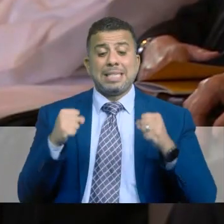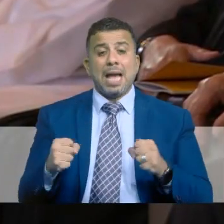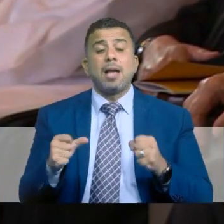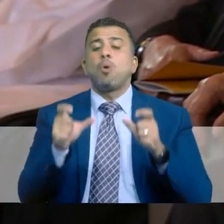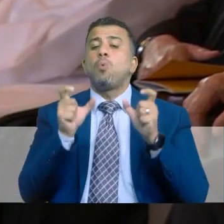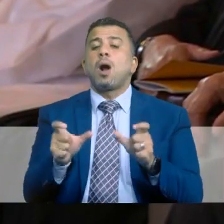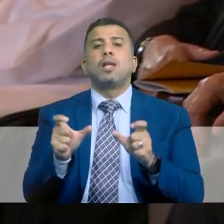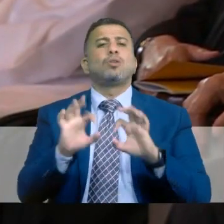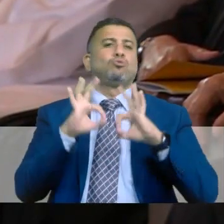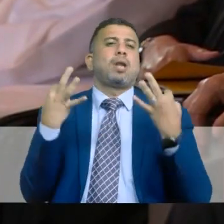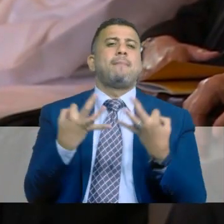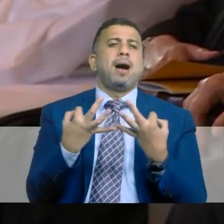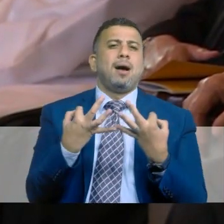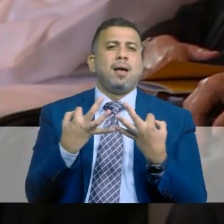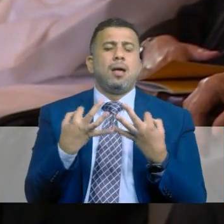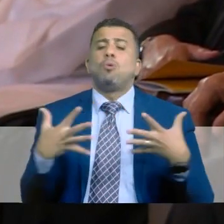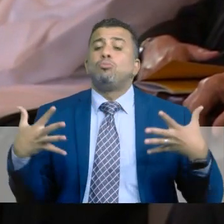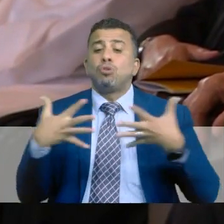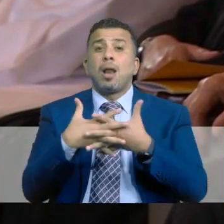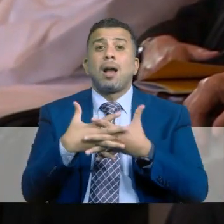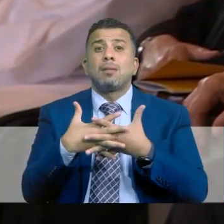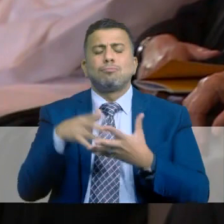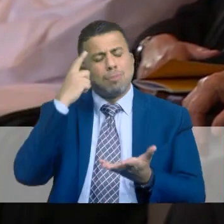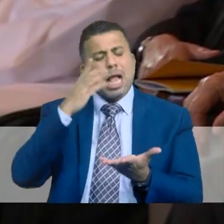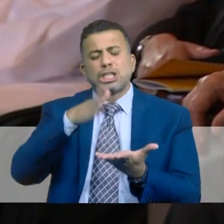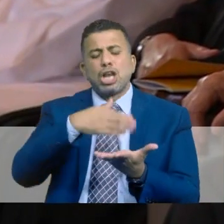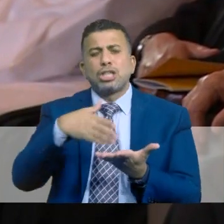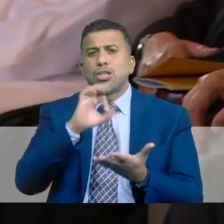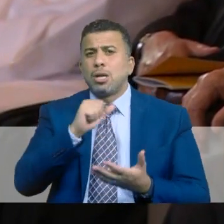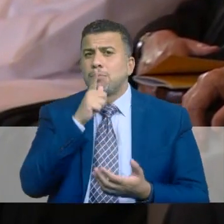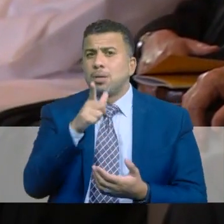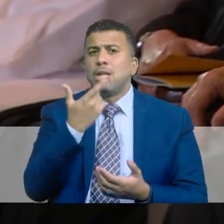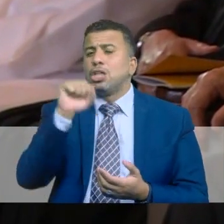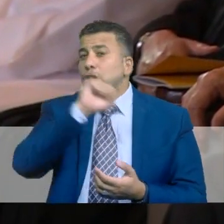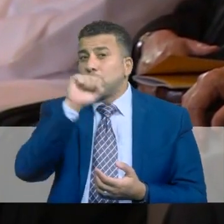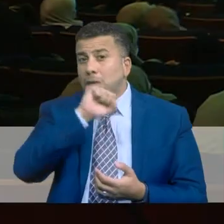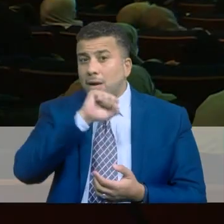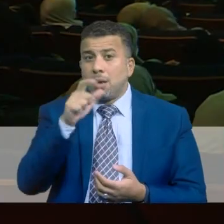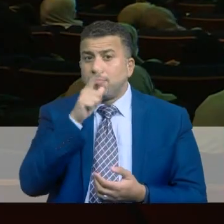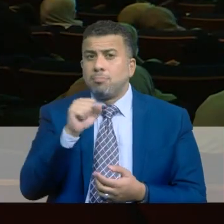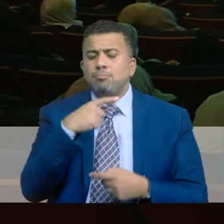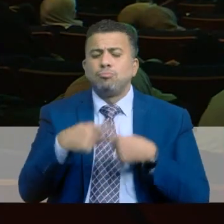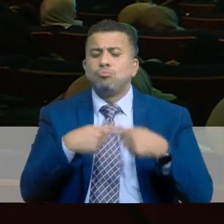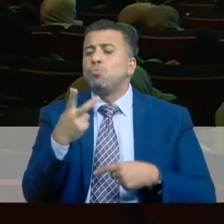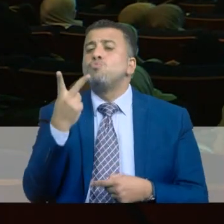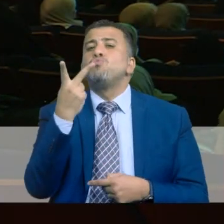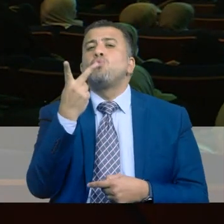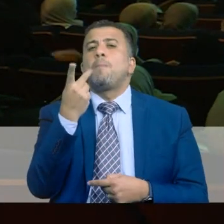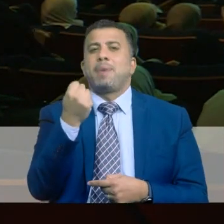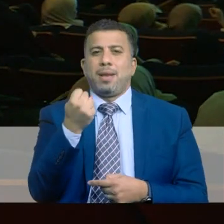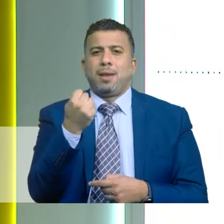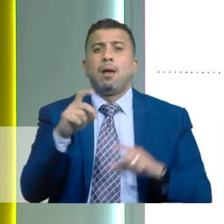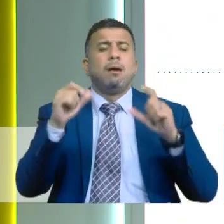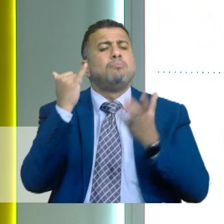ووقاية المجتمع، وبشراكة استراتيجية مع جامعة الشارقة على مدار يومين